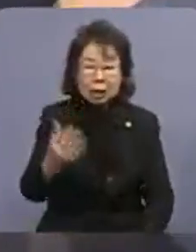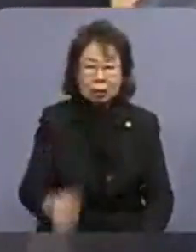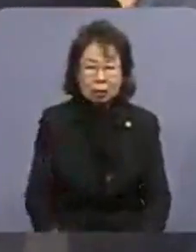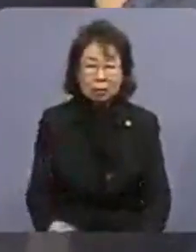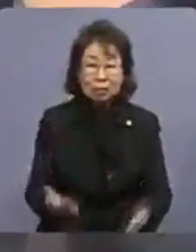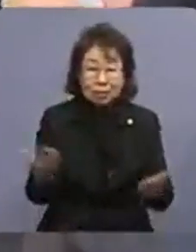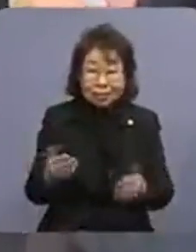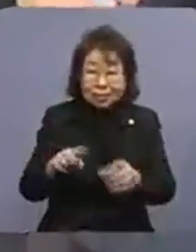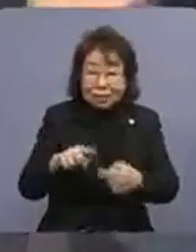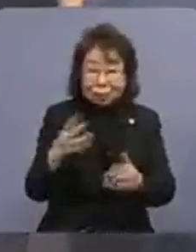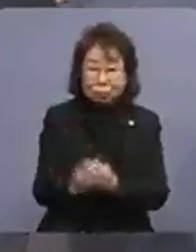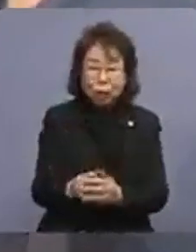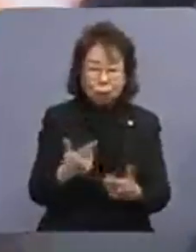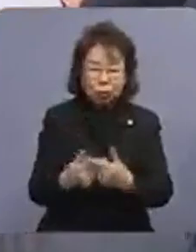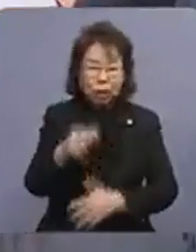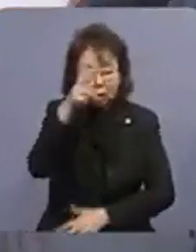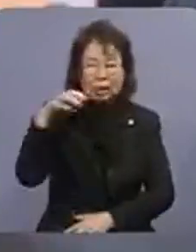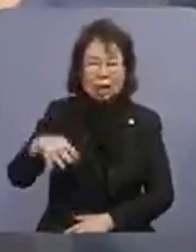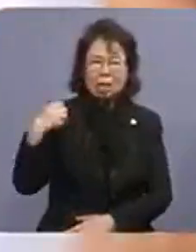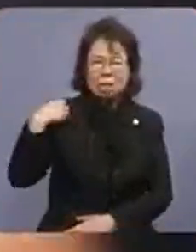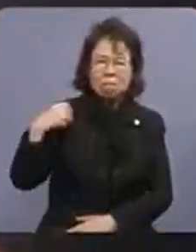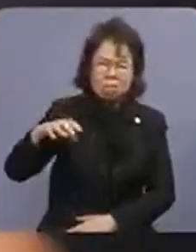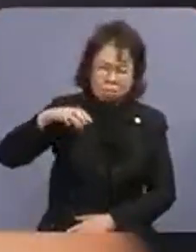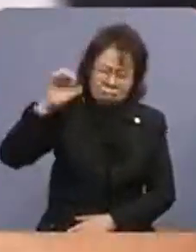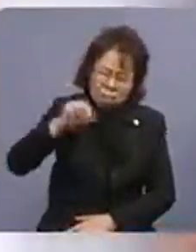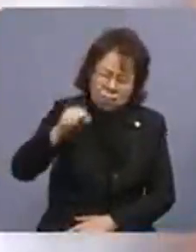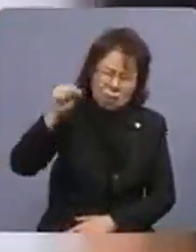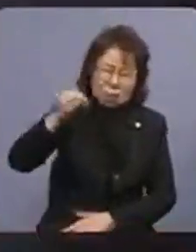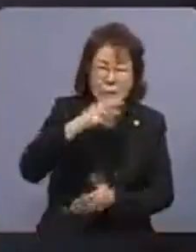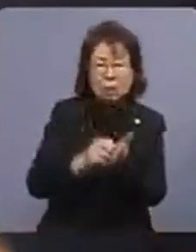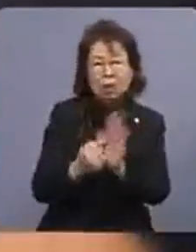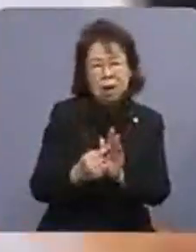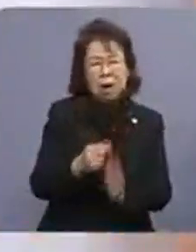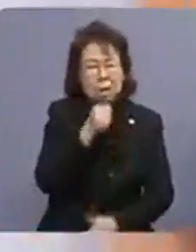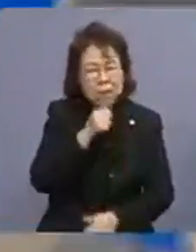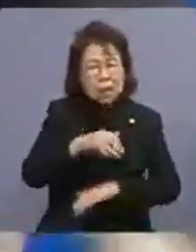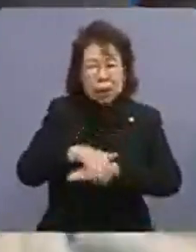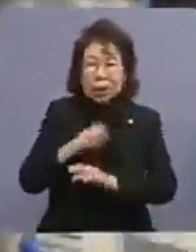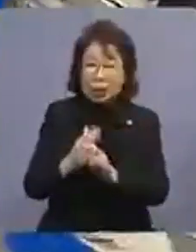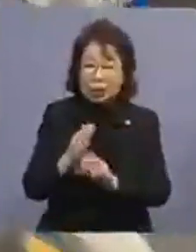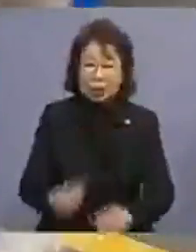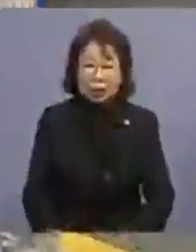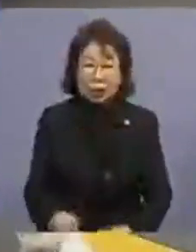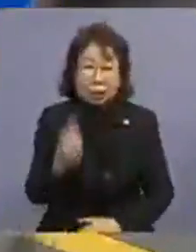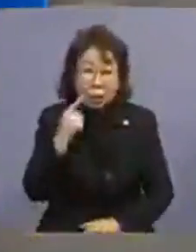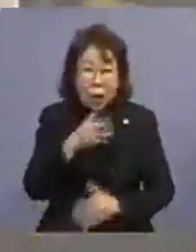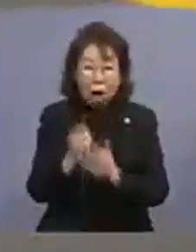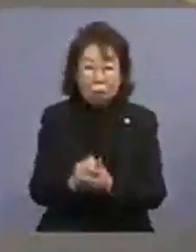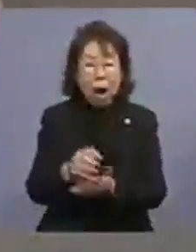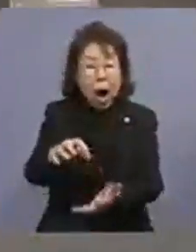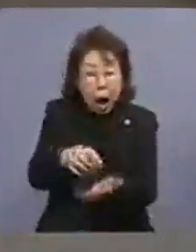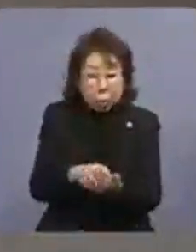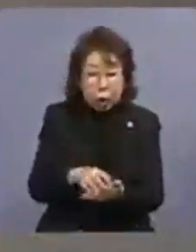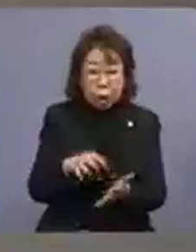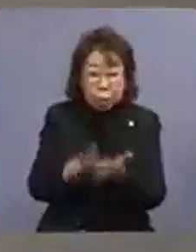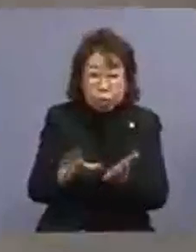노조는 부산경찰청 앞에서 압수수색을 규탄하는 기자회견을 열겠다고 밝혔습니다. 경찰은 이번에 압수한